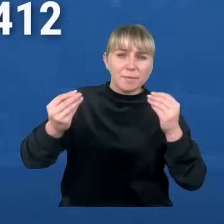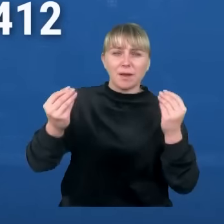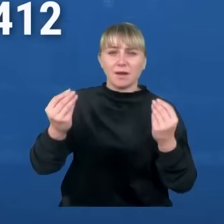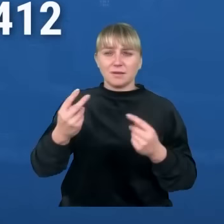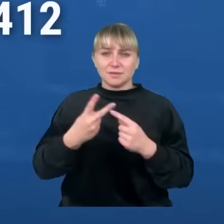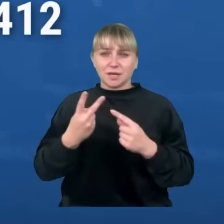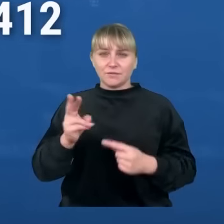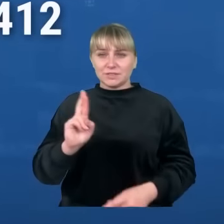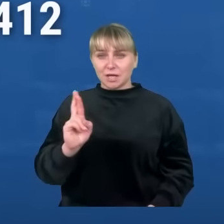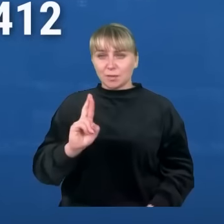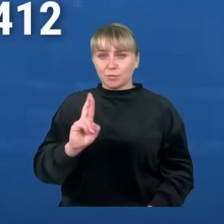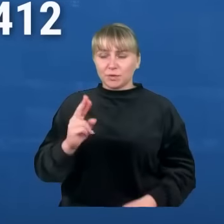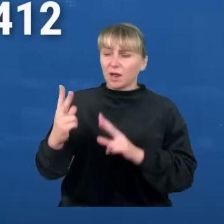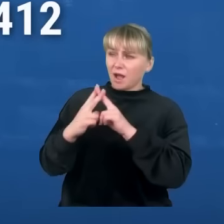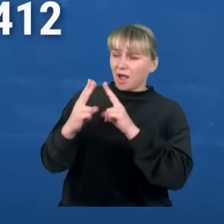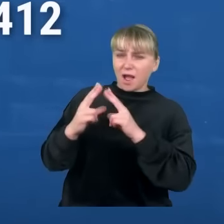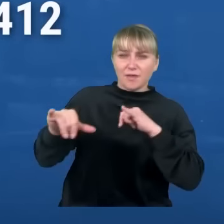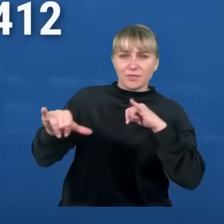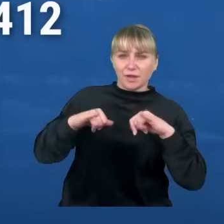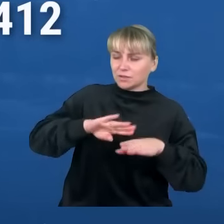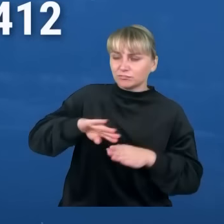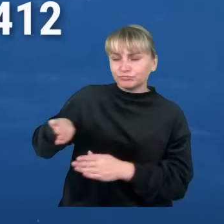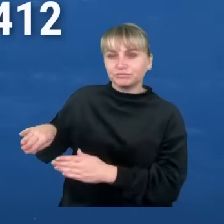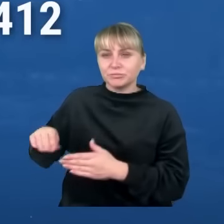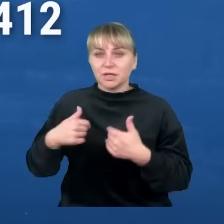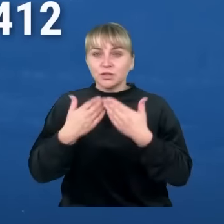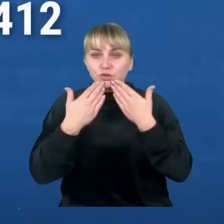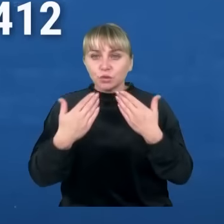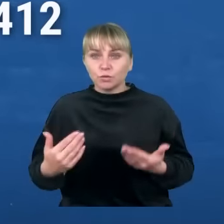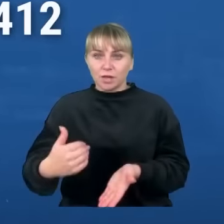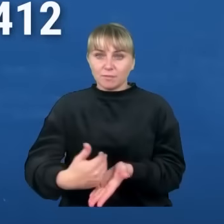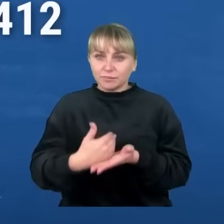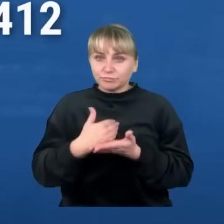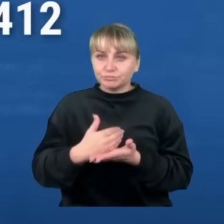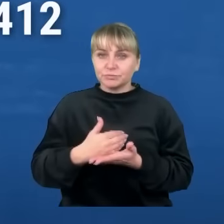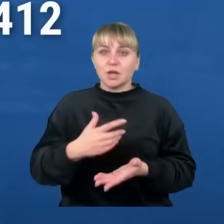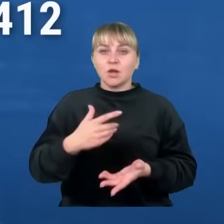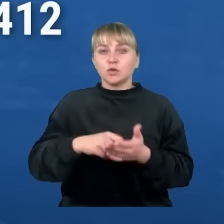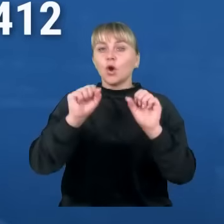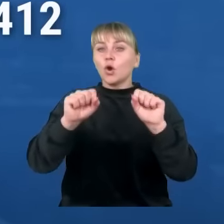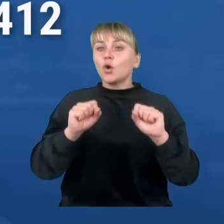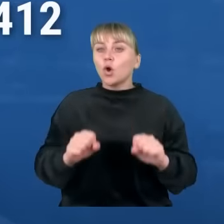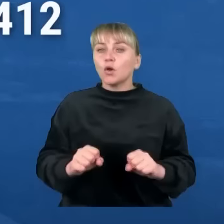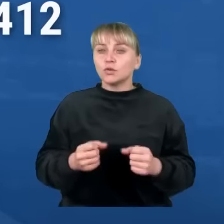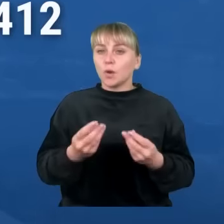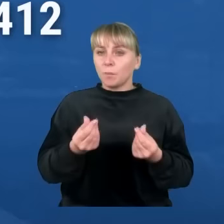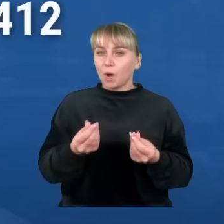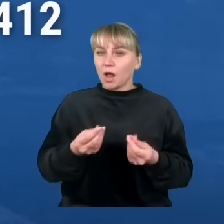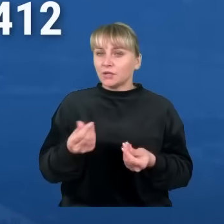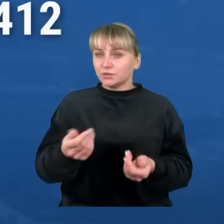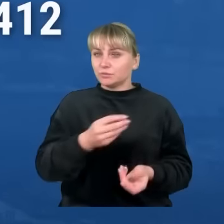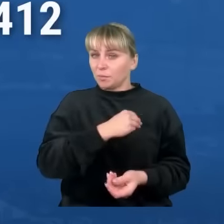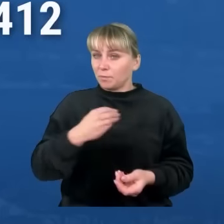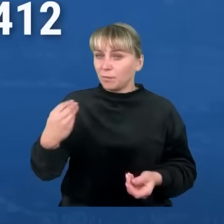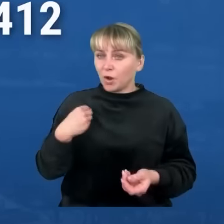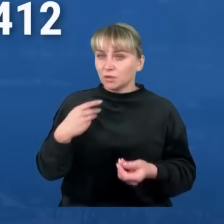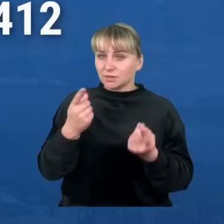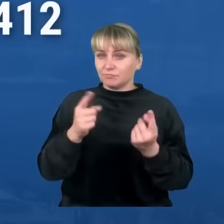władzy. Jesteśmy wdzięczni za wsparcie finansowe. Konto do wpłat z Polski 78 12 40